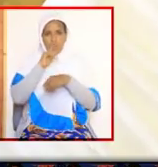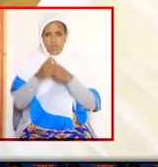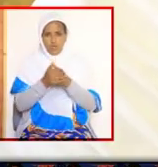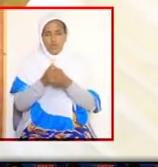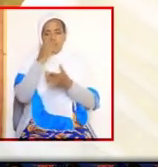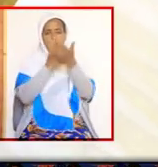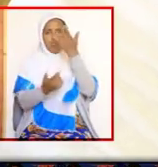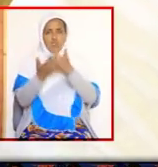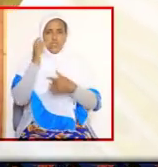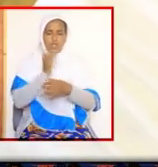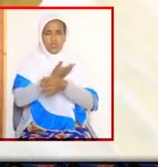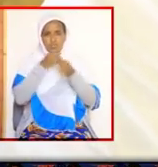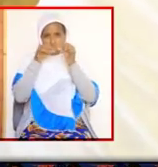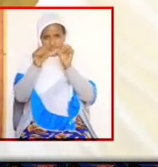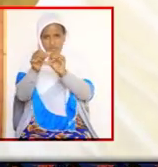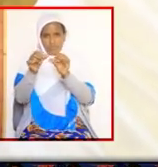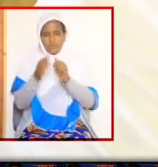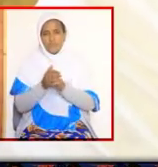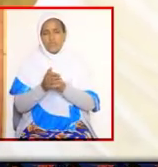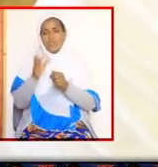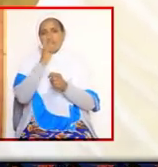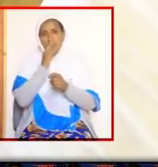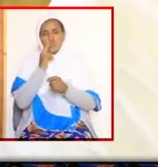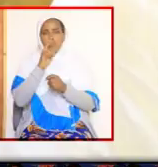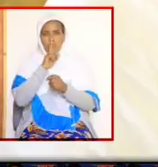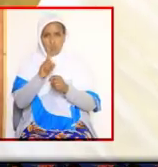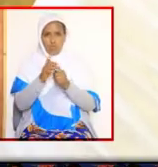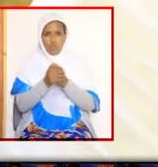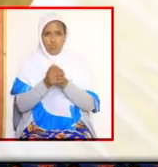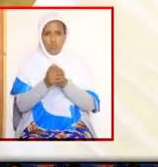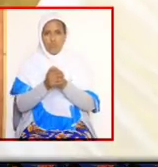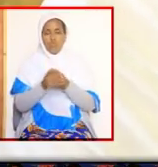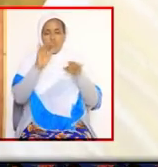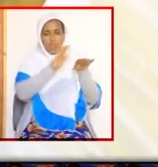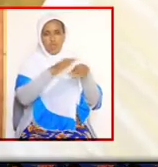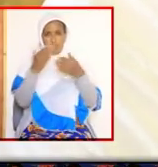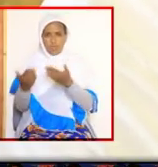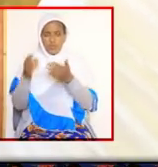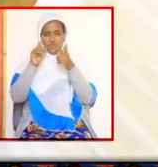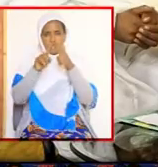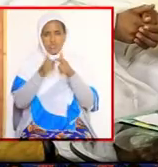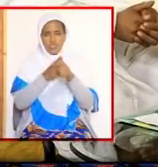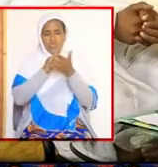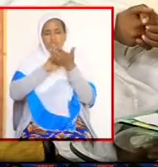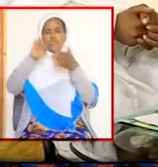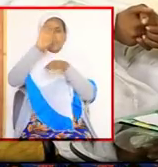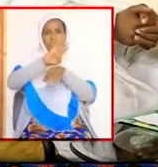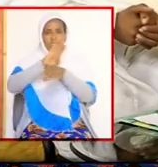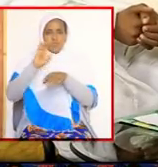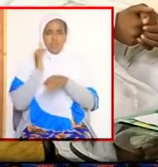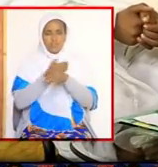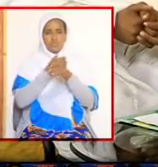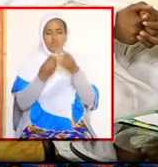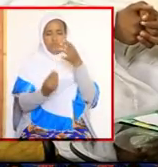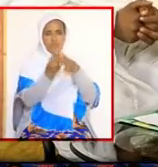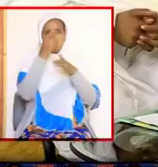ነው። ውይይታችንን እንቀጥላለን። ጾም ነው የጋበዝ ነው። እንግዲህ ቅድስት